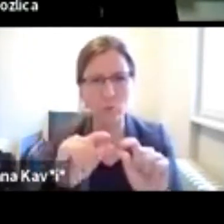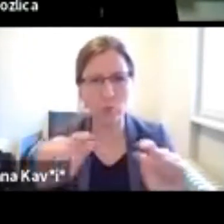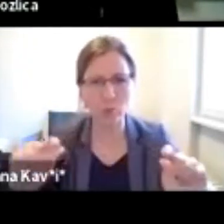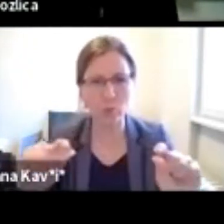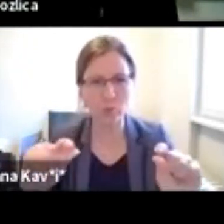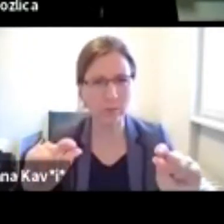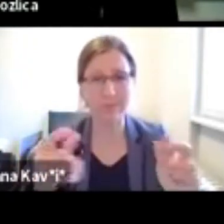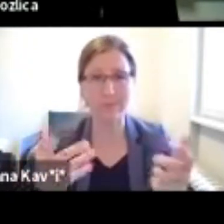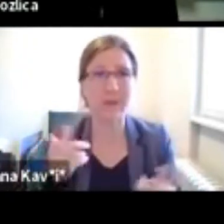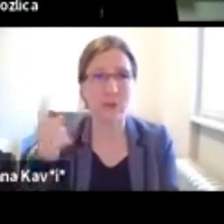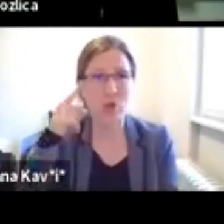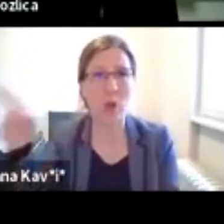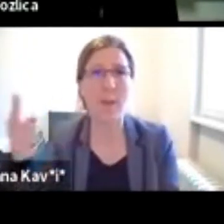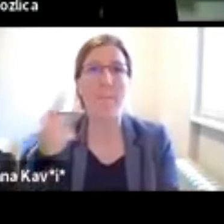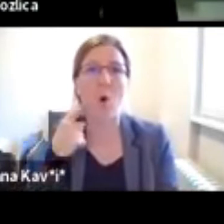Ajde.